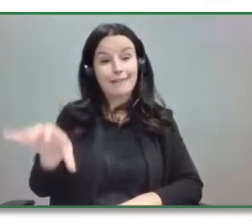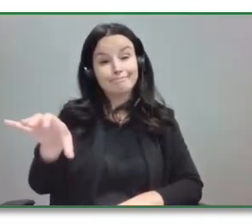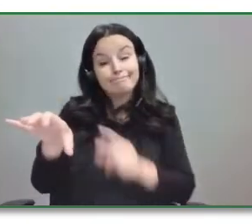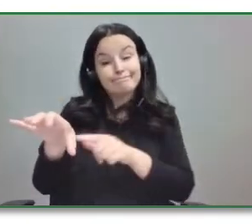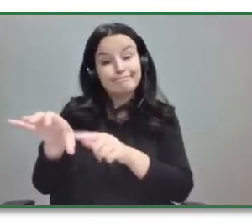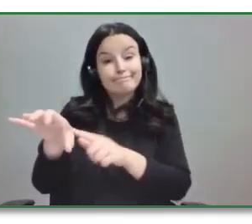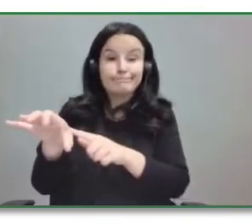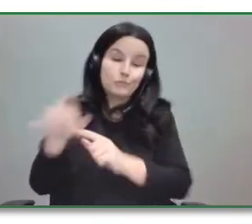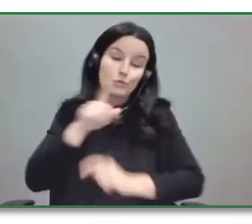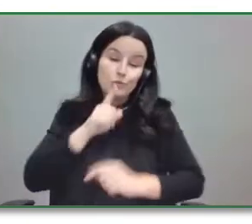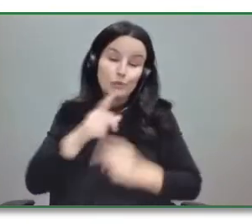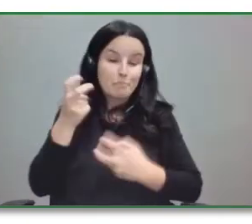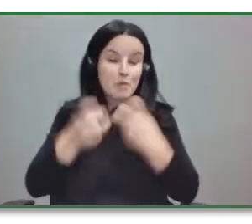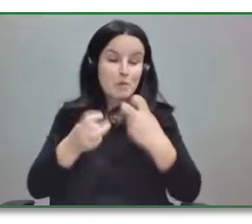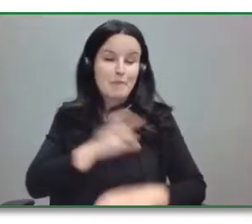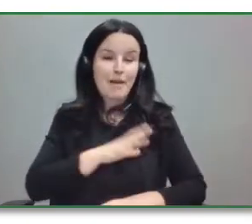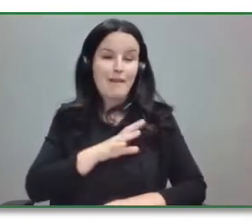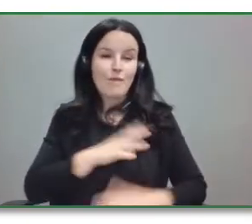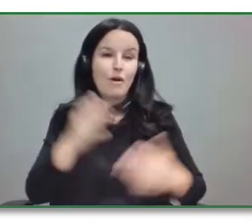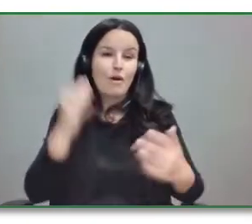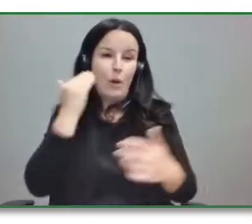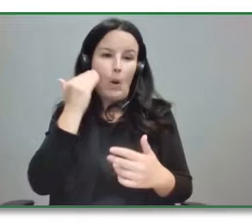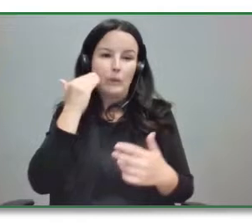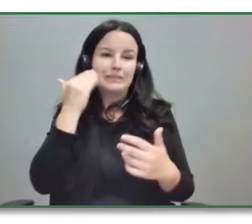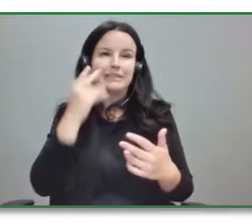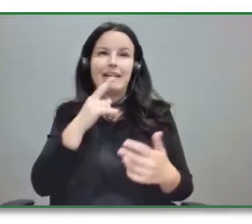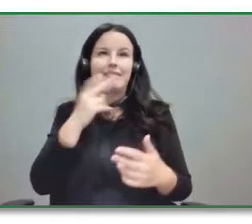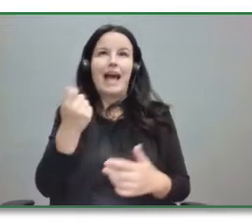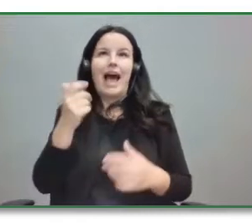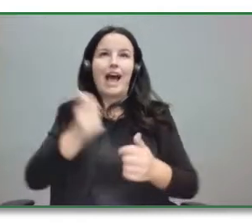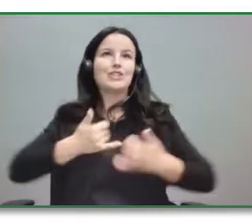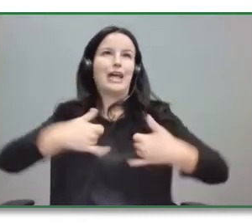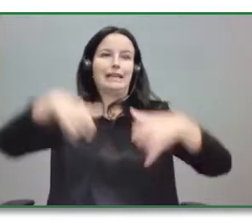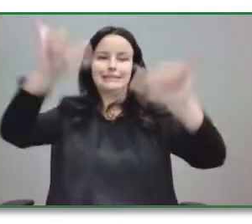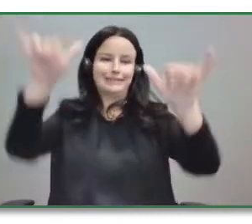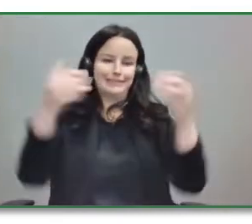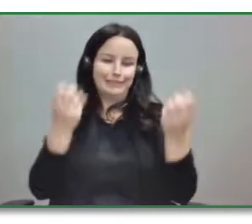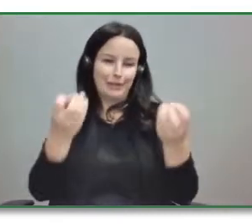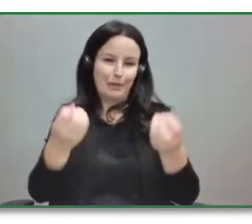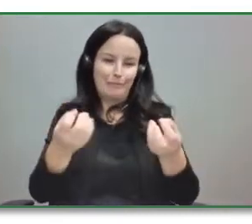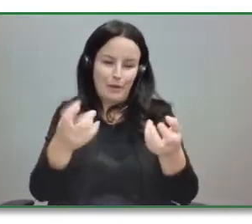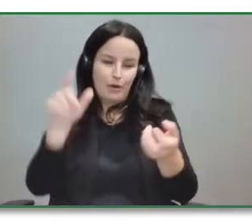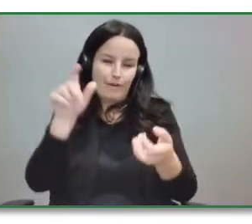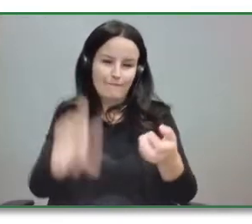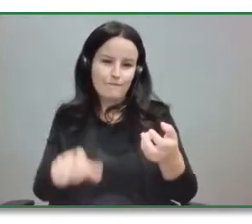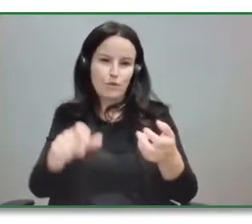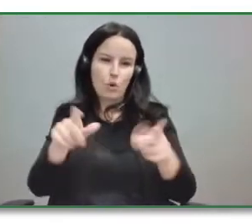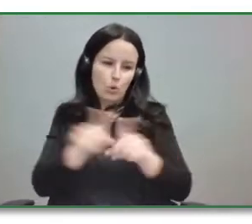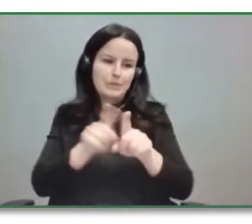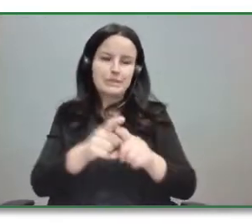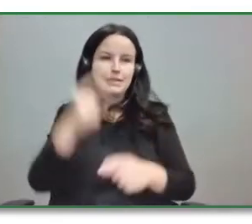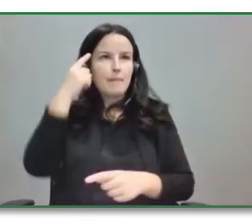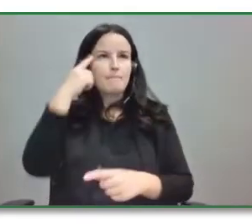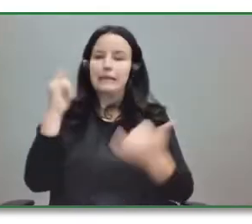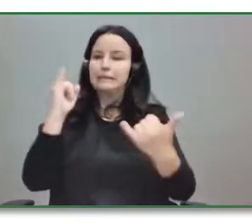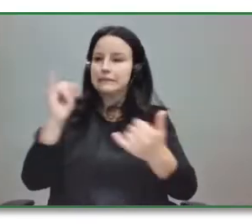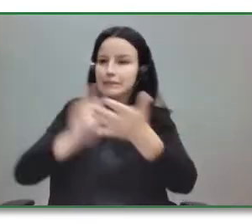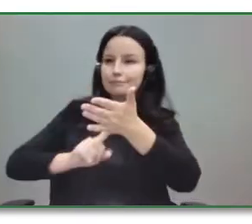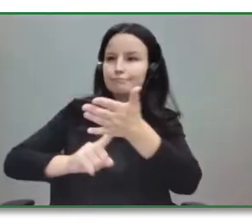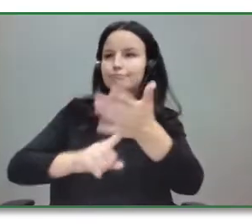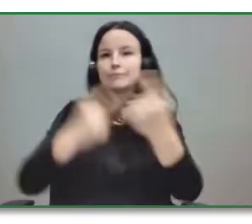Donc, nous savons que ce n'est pas infini, mais l'élimination des obstacles doit être intégrée à toutes les activités des